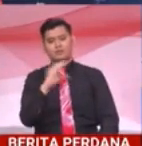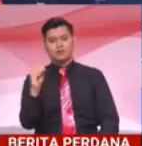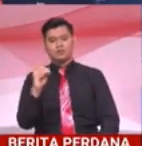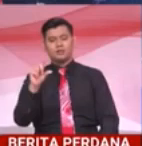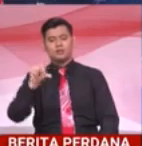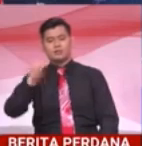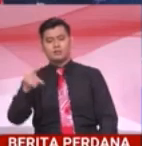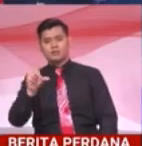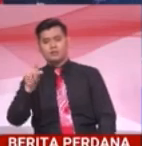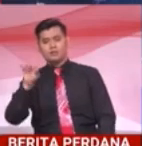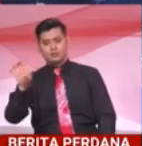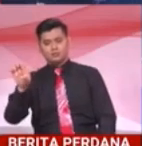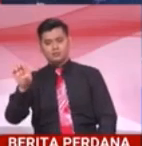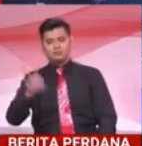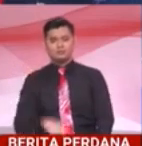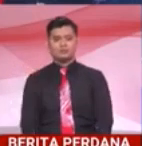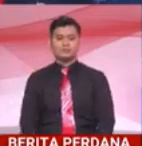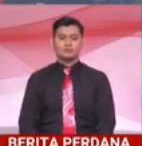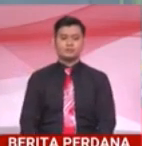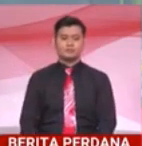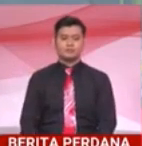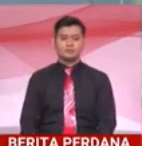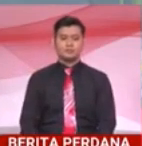Smash pun gambaran